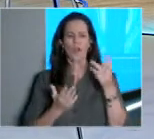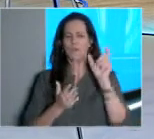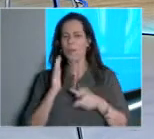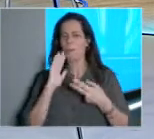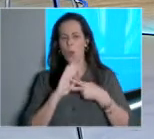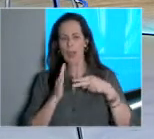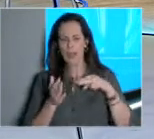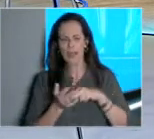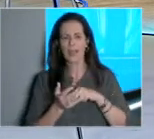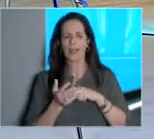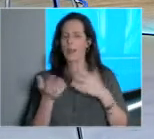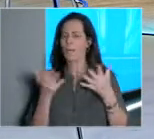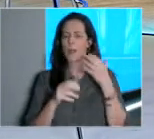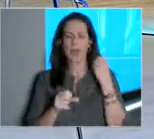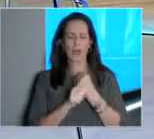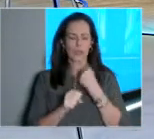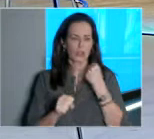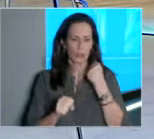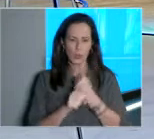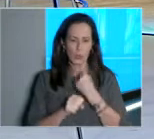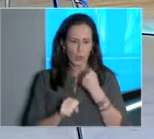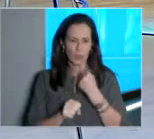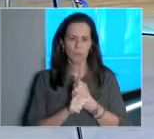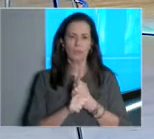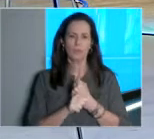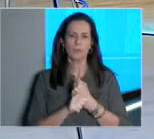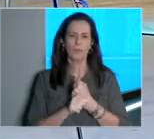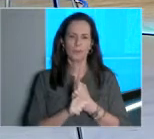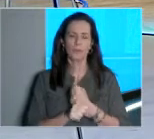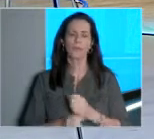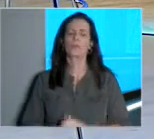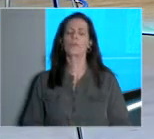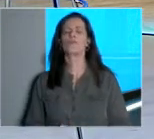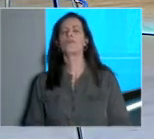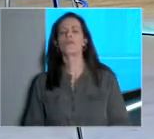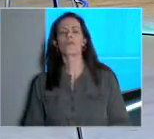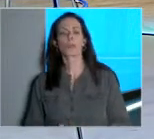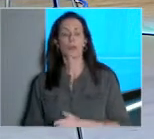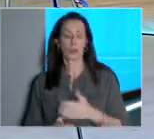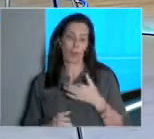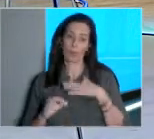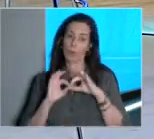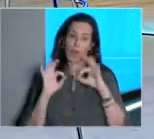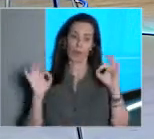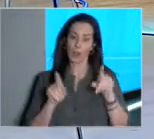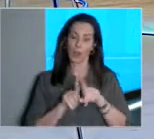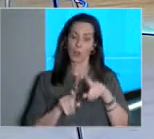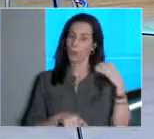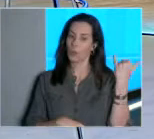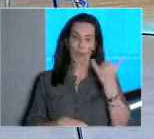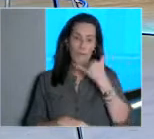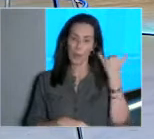והפוליטיקאים, איך הם תקשרו אחד עם השני דרך הרשתות החברתיות. אנחנו נתחיל כמדי בוקר עם